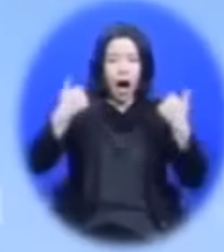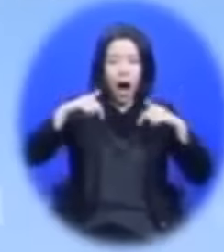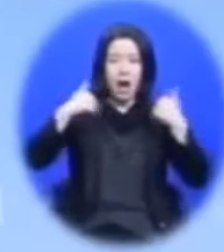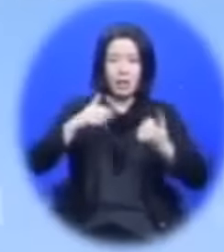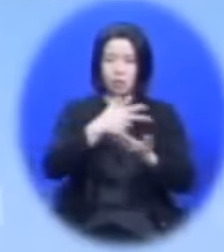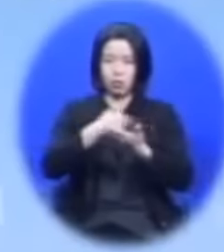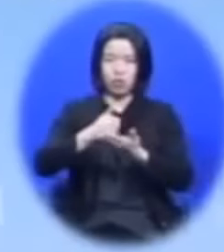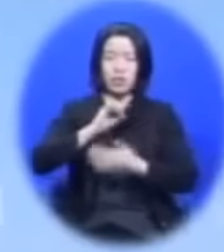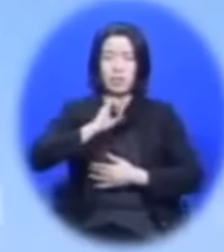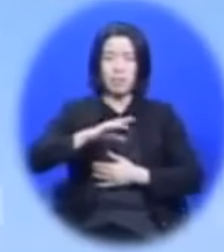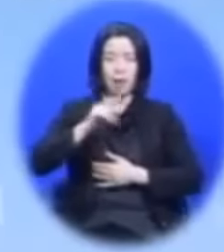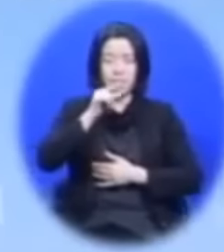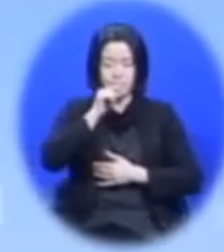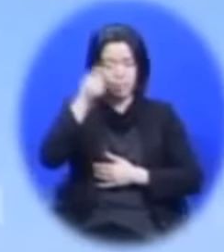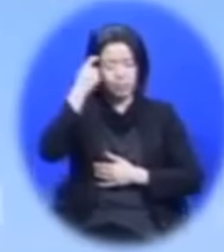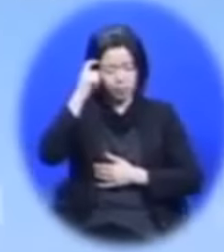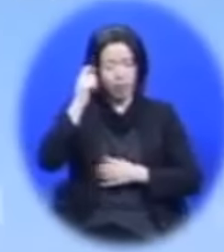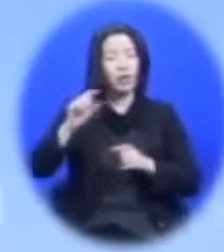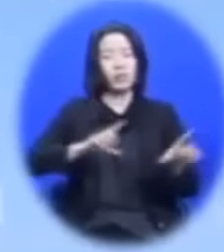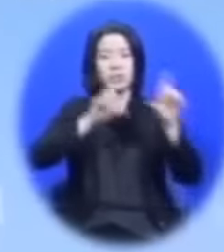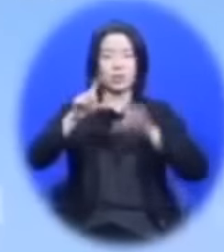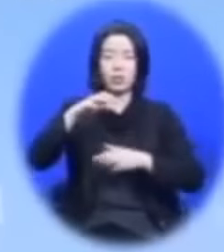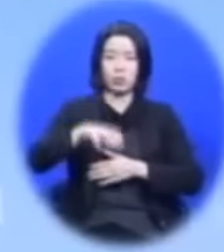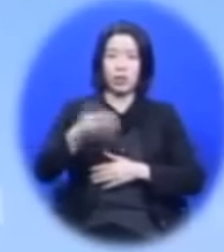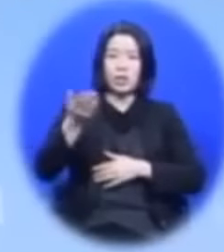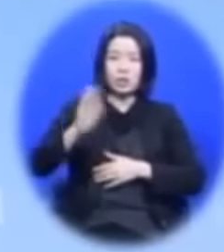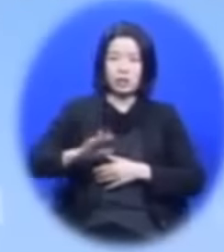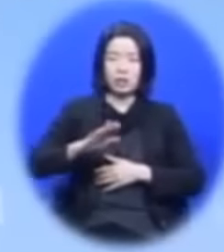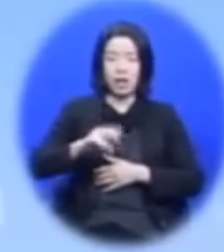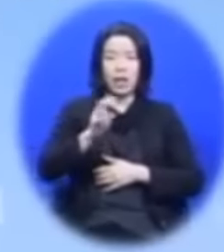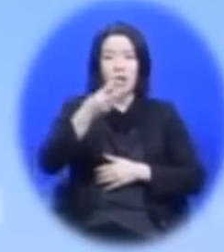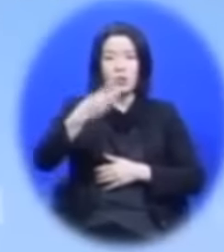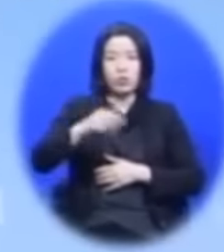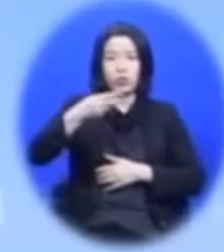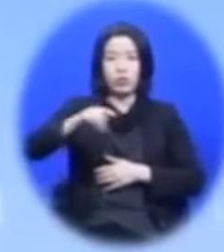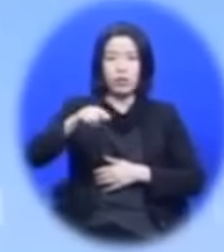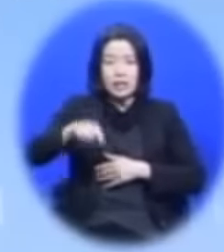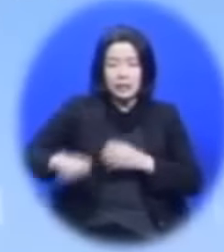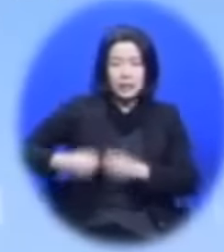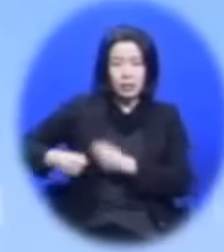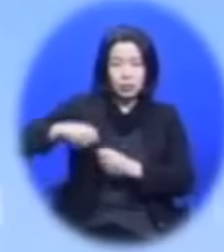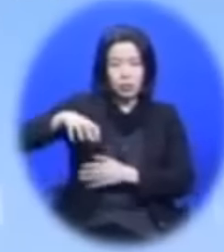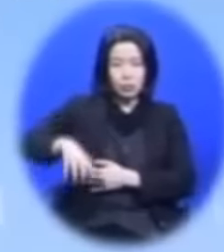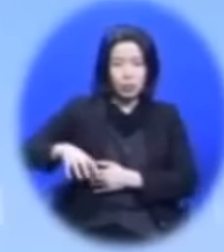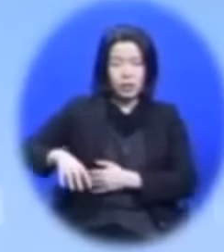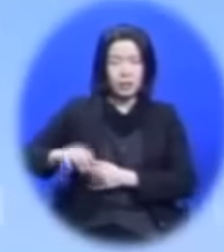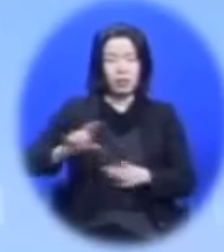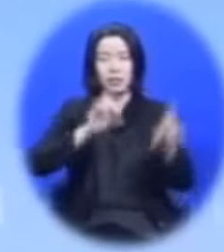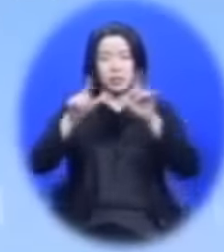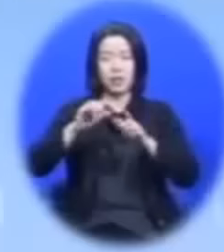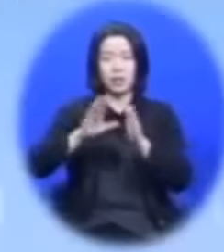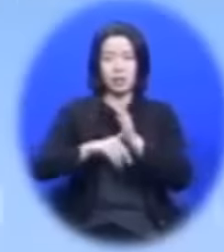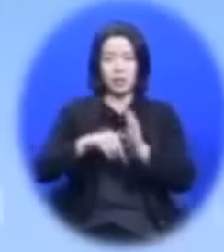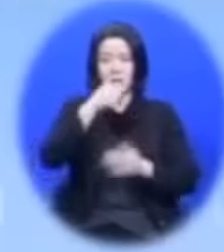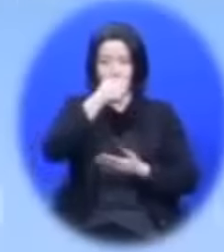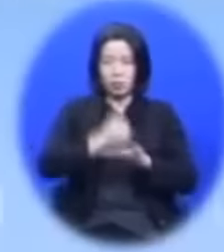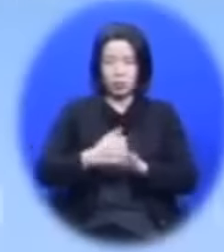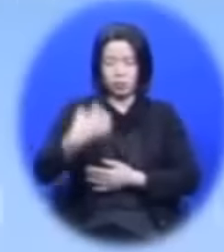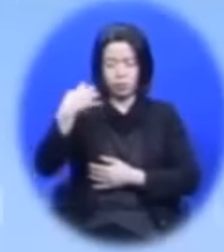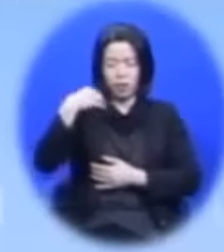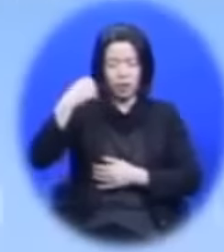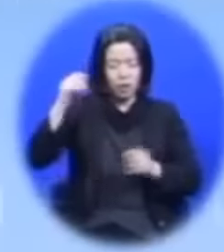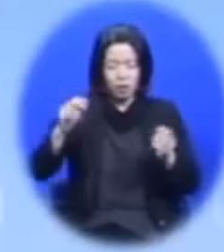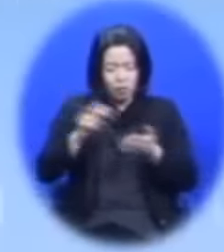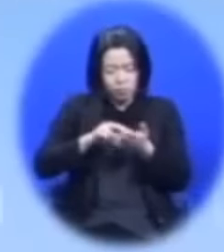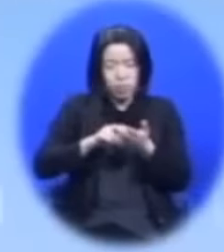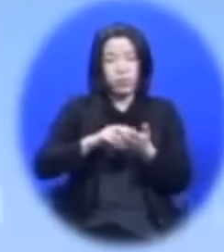주님만 묵상하고 사는 곳입니다. 그런데 마틴 루터는 그 수도원에서 살면서 그는 죄책감에 항상 부들부들